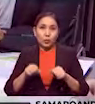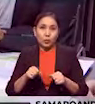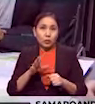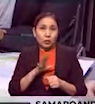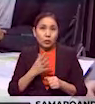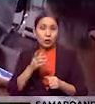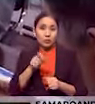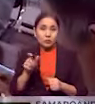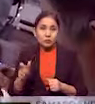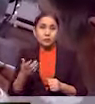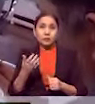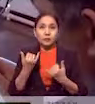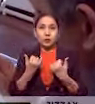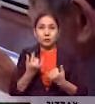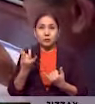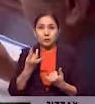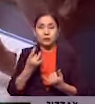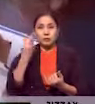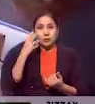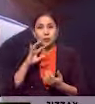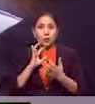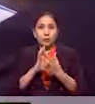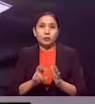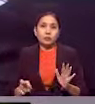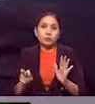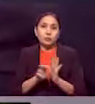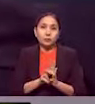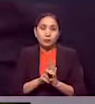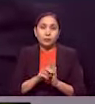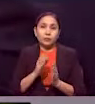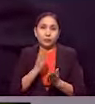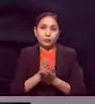ega bo'lgan yo'lovchi endilikda bir zamonaviy transport yordamida